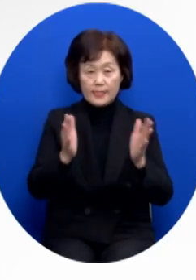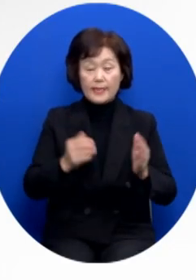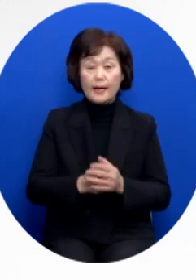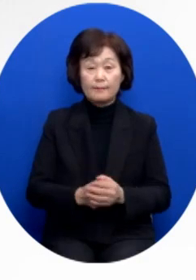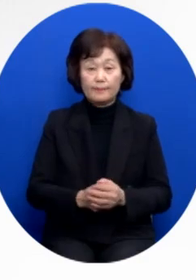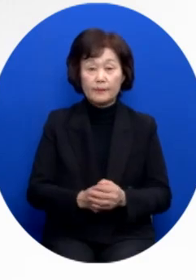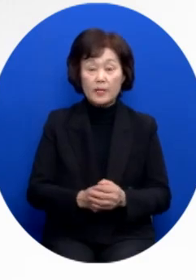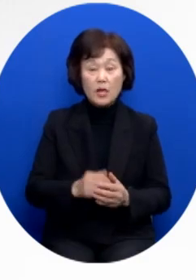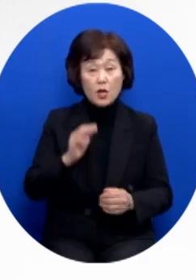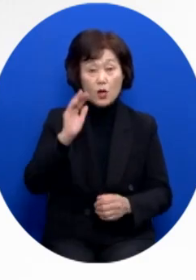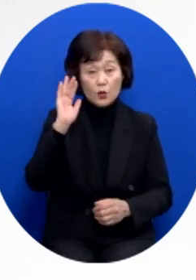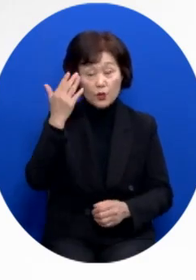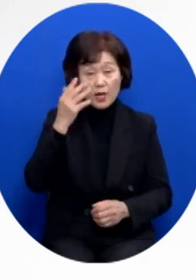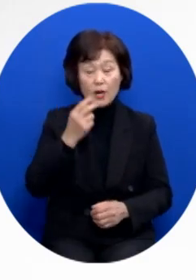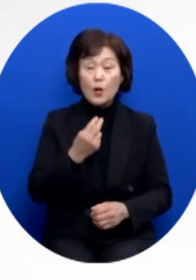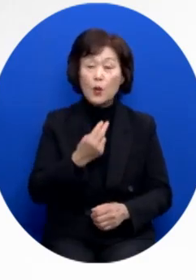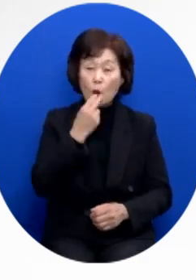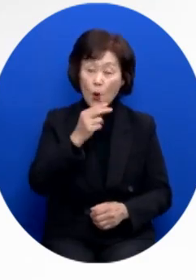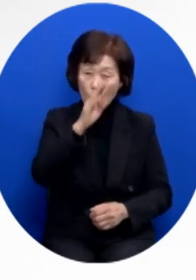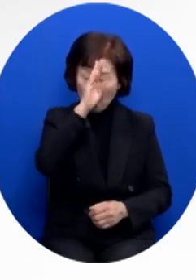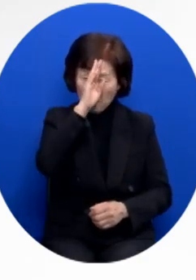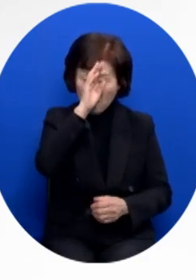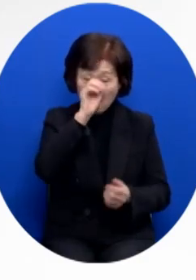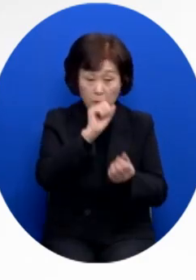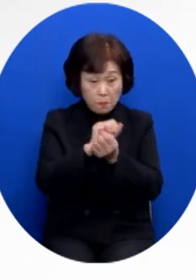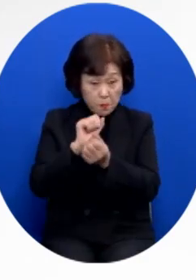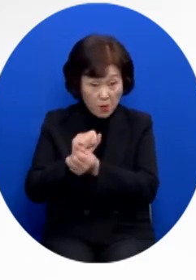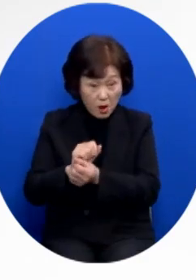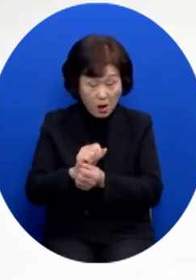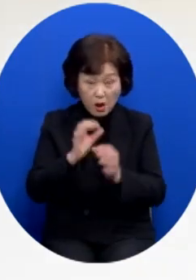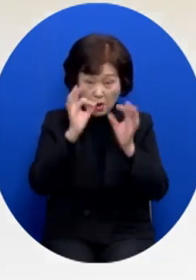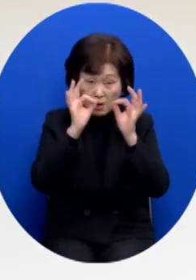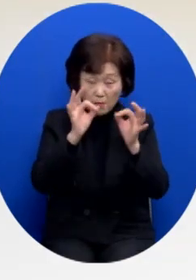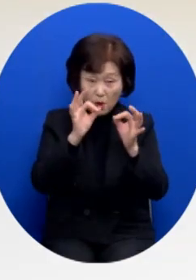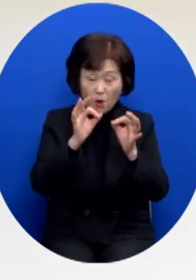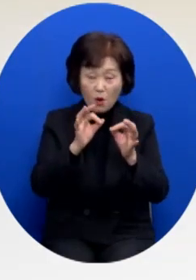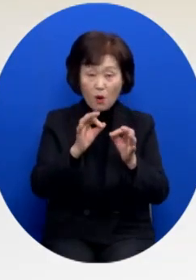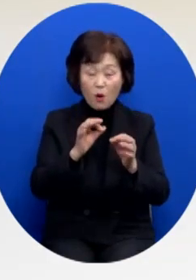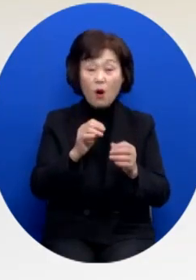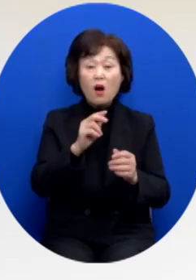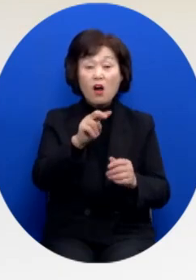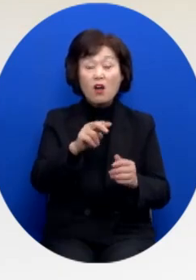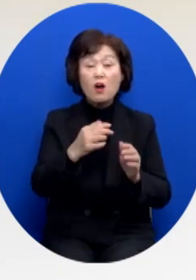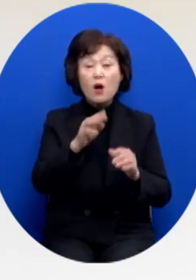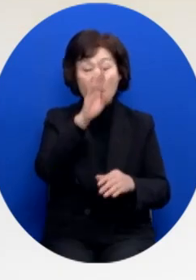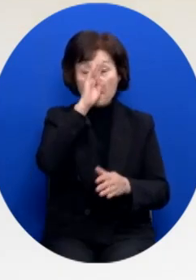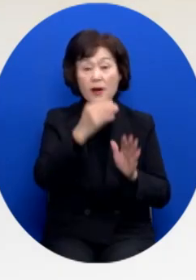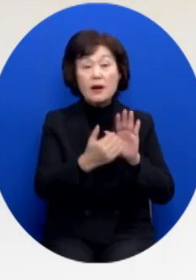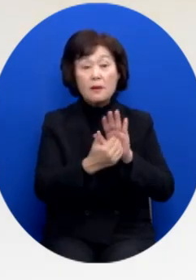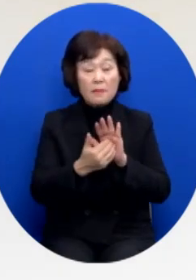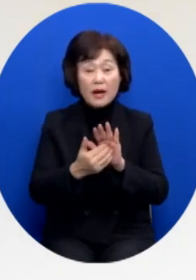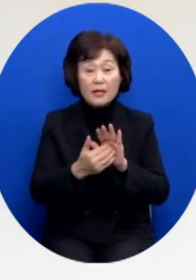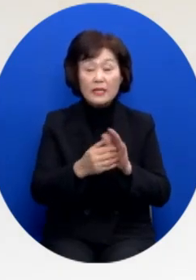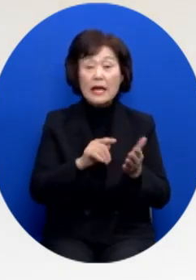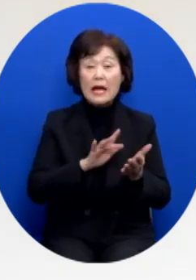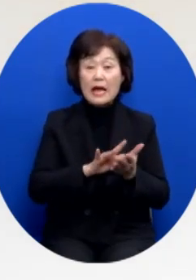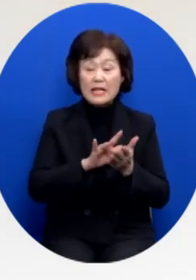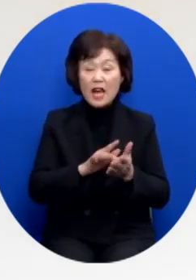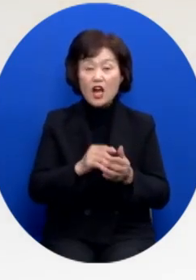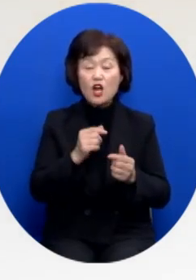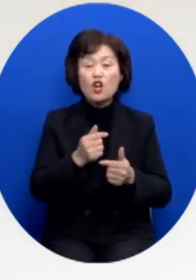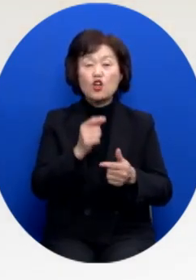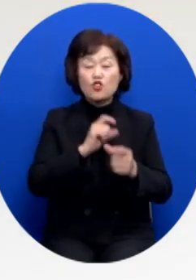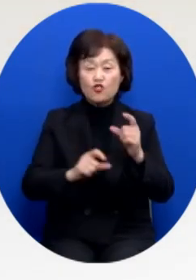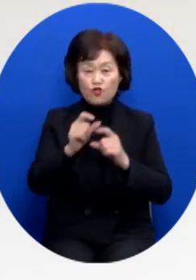대책반은 최근 호흡기 감염병 유행 상황을 고려해 항바이러스제 125만 6천 명분을 시장에 추가 공급하는